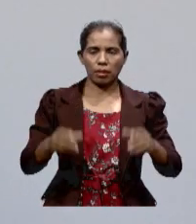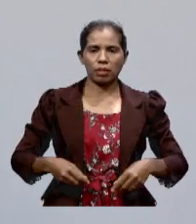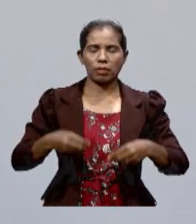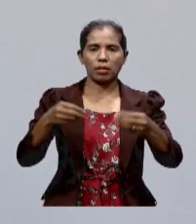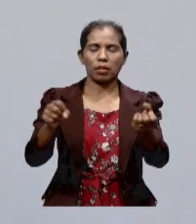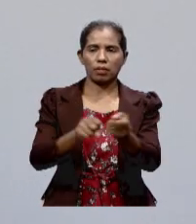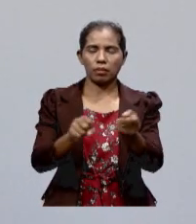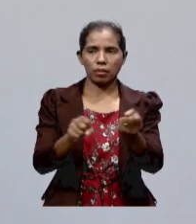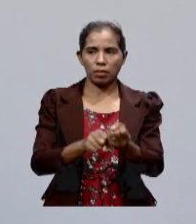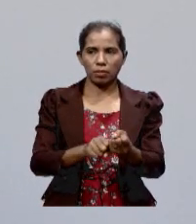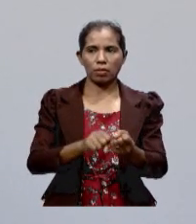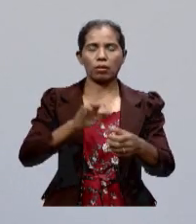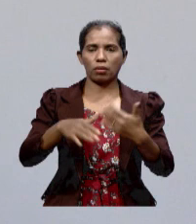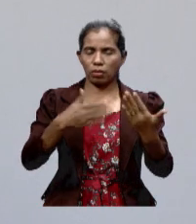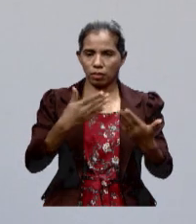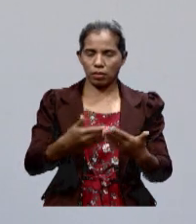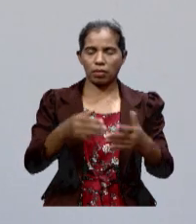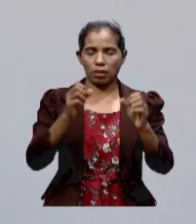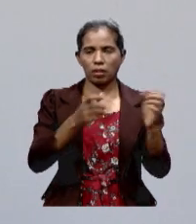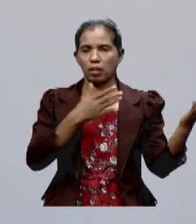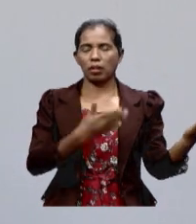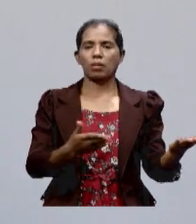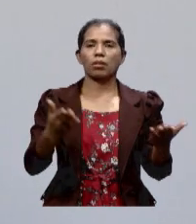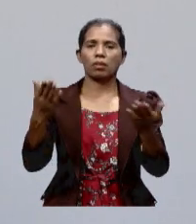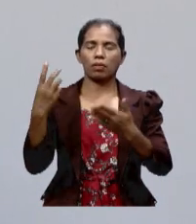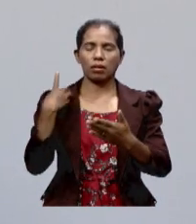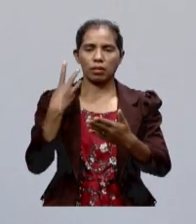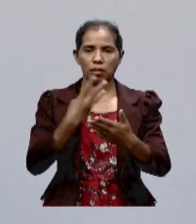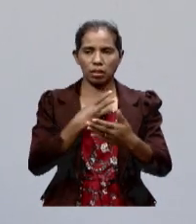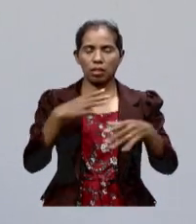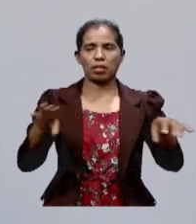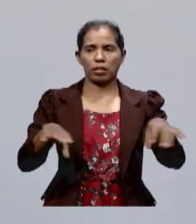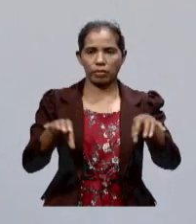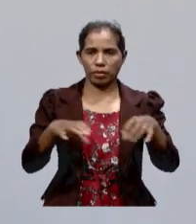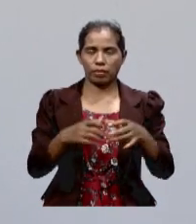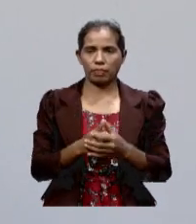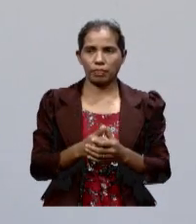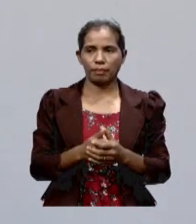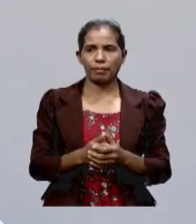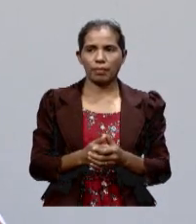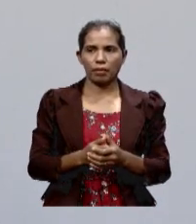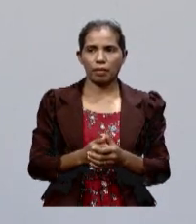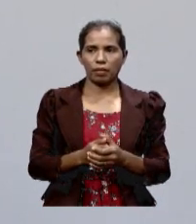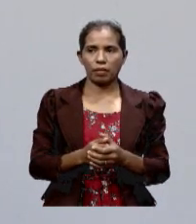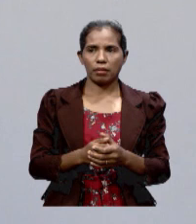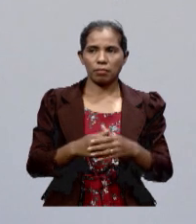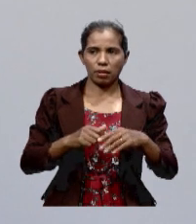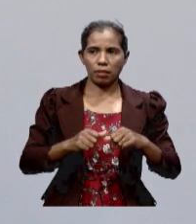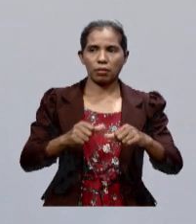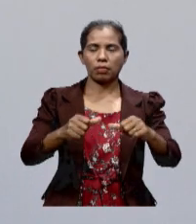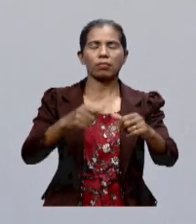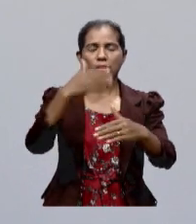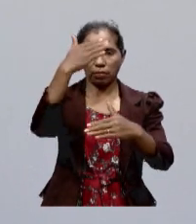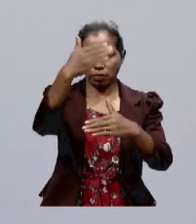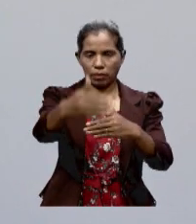itanian sektores hot-hotu para luri itanian sirisu bele lauba avansado ba oi